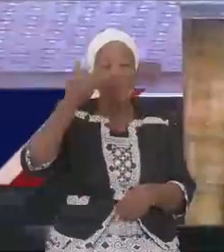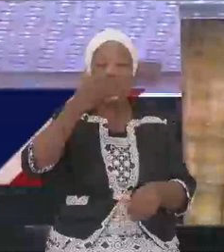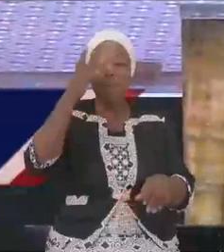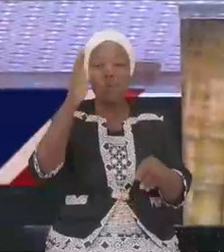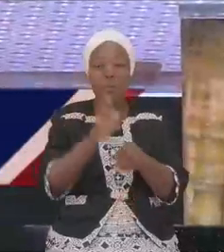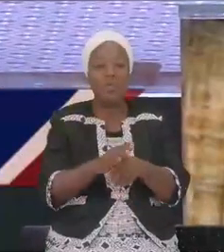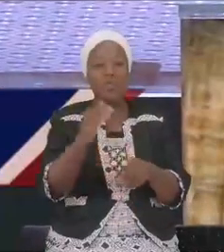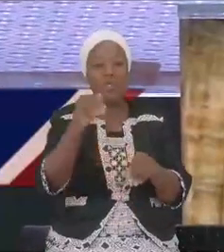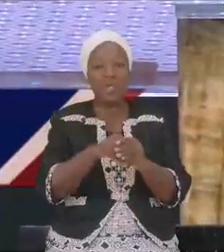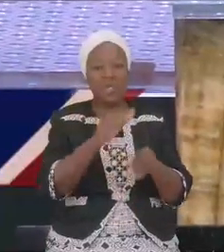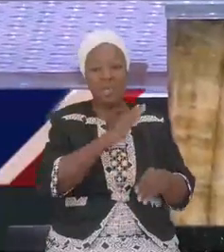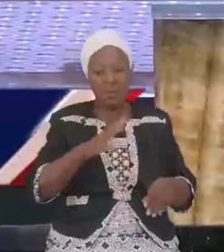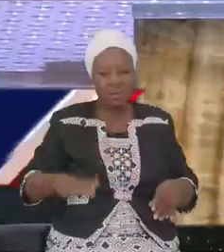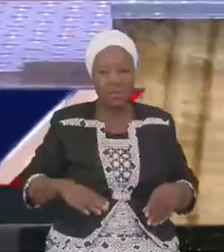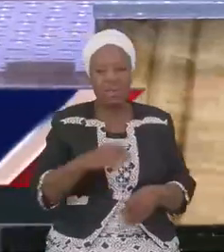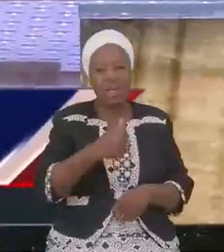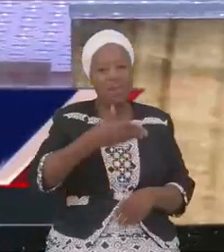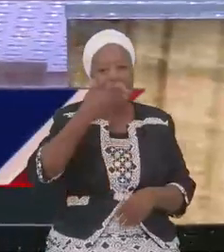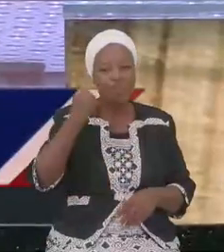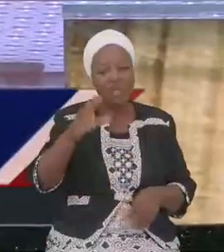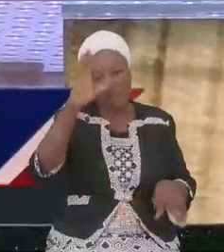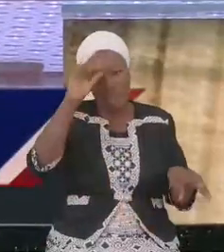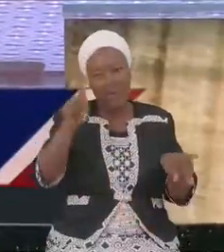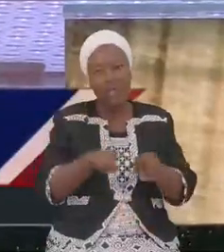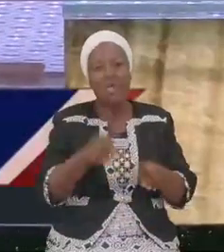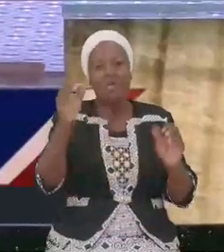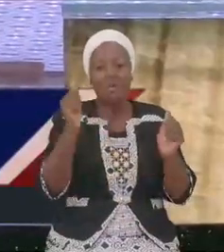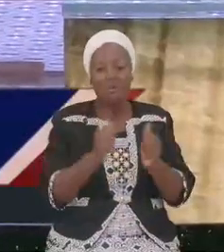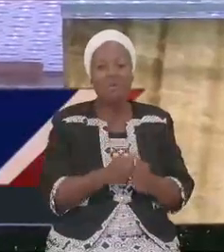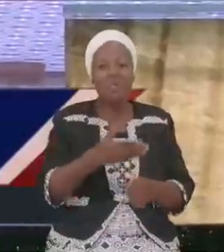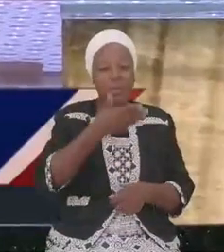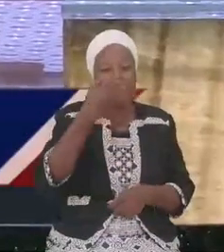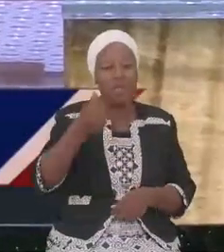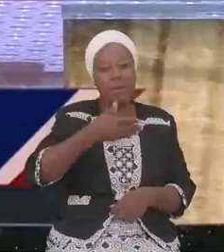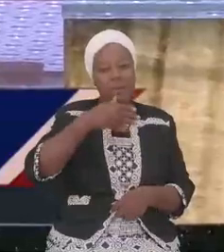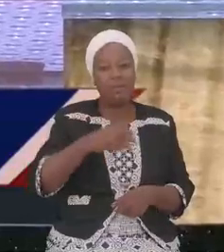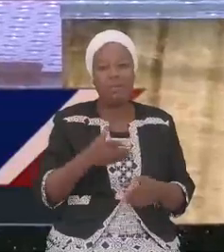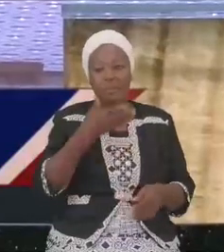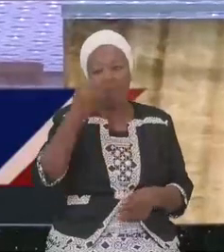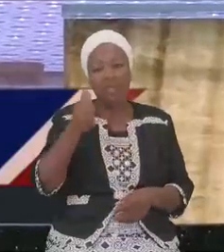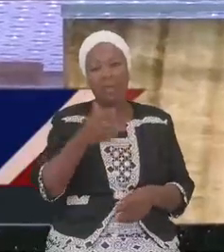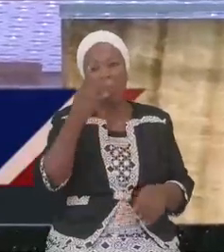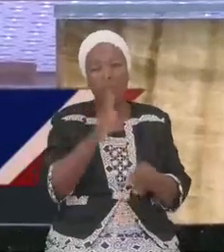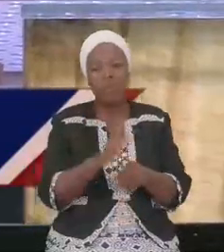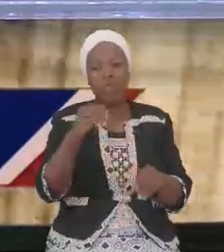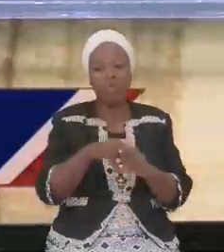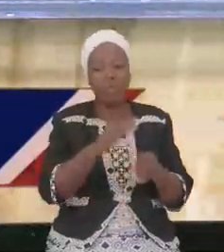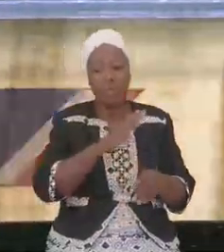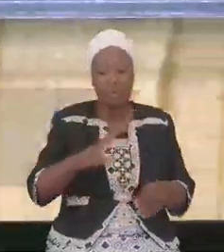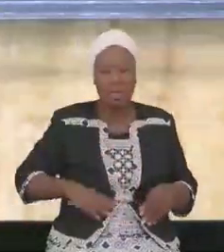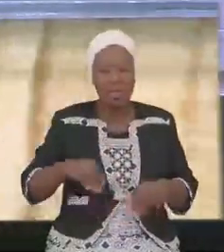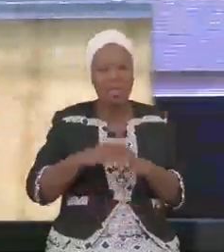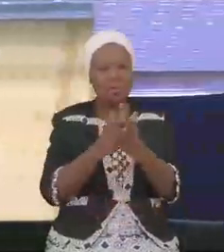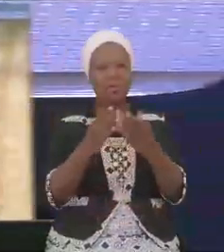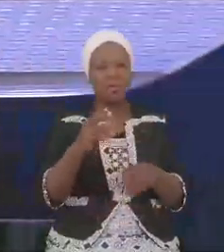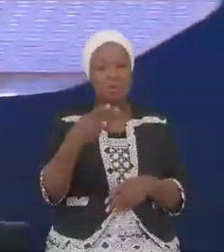en Christ. Une alliance meilleure avec de meilleures promesses en Christ. Nous